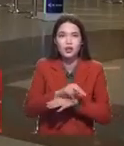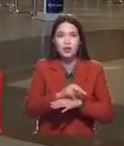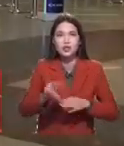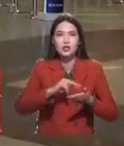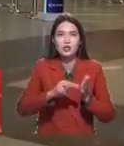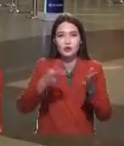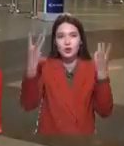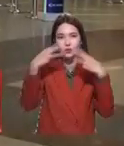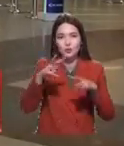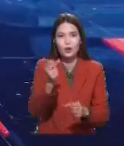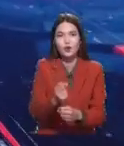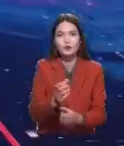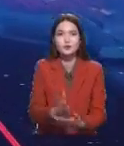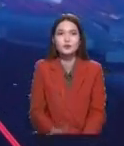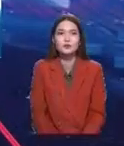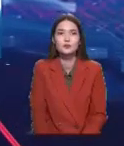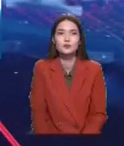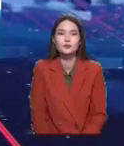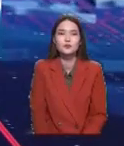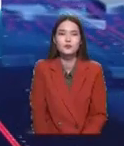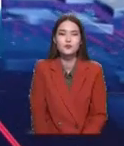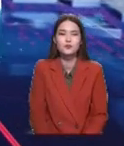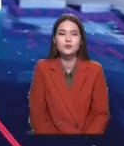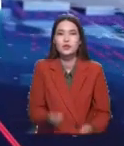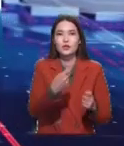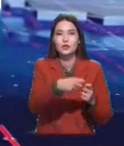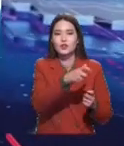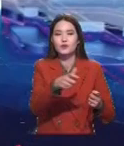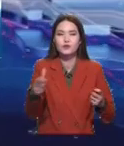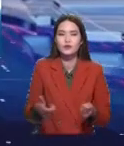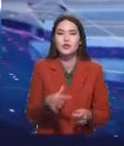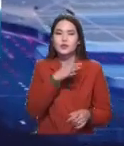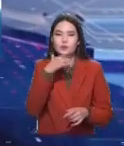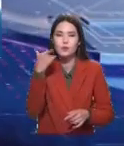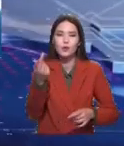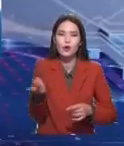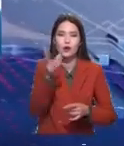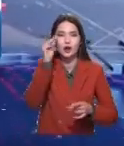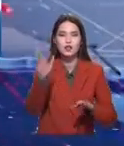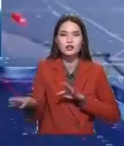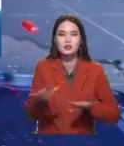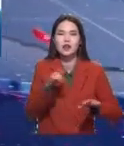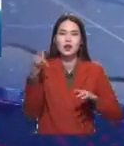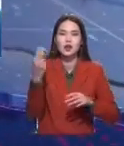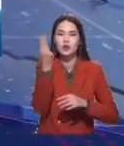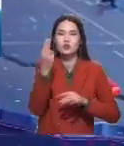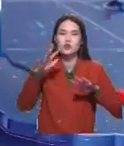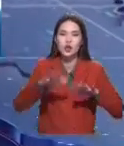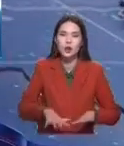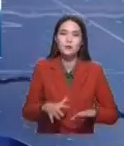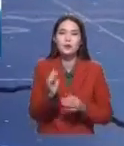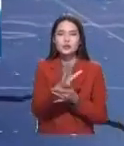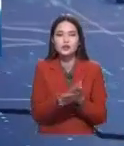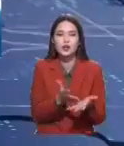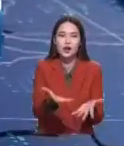ее модернизировать. Инвестор проведет всестороннюю оценку деятельности столичного аэропорта и в дальнейшем возьмет на себя